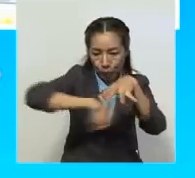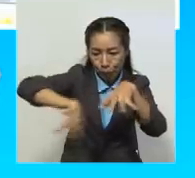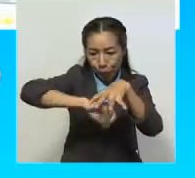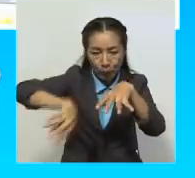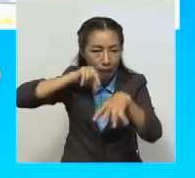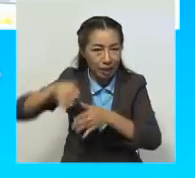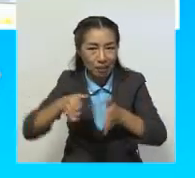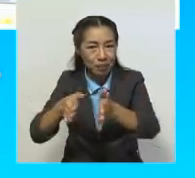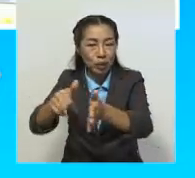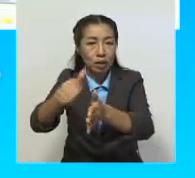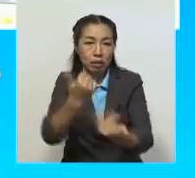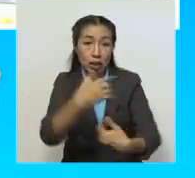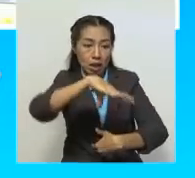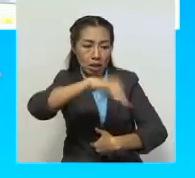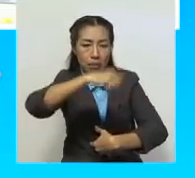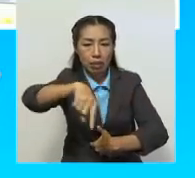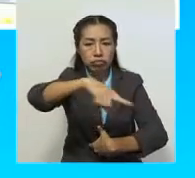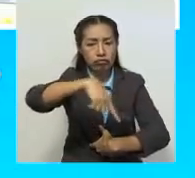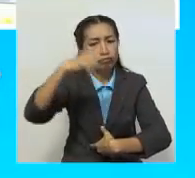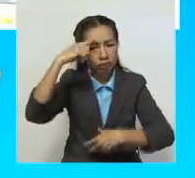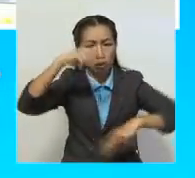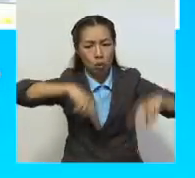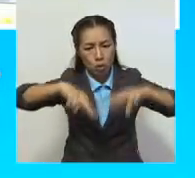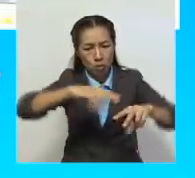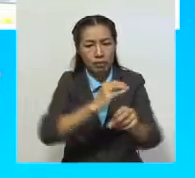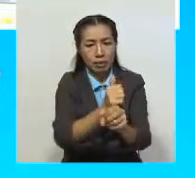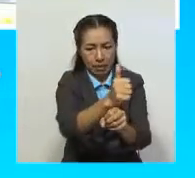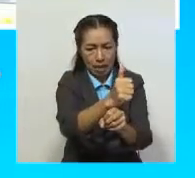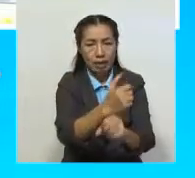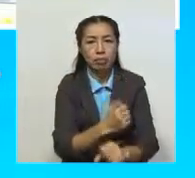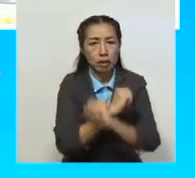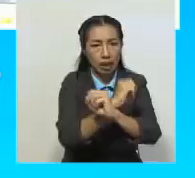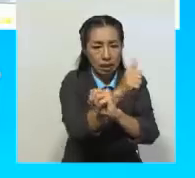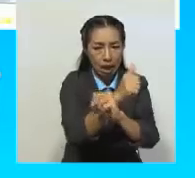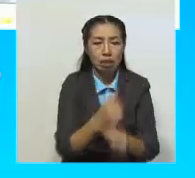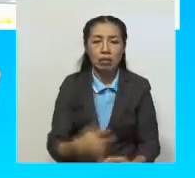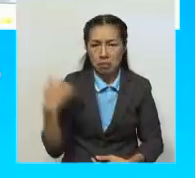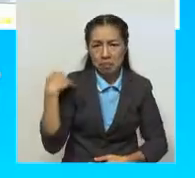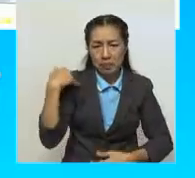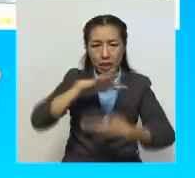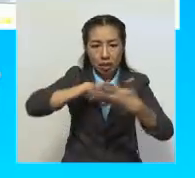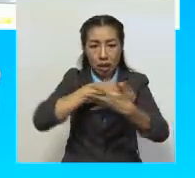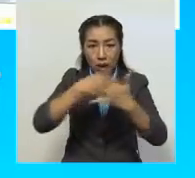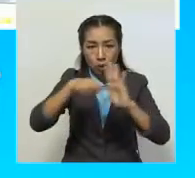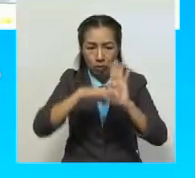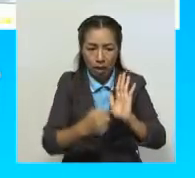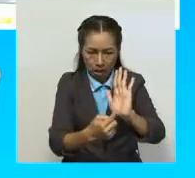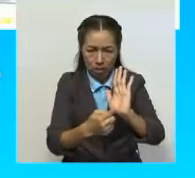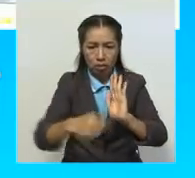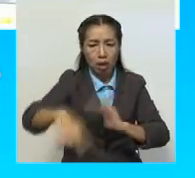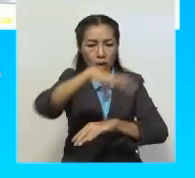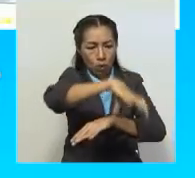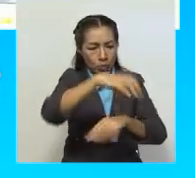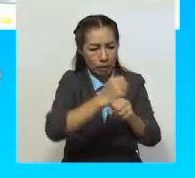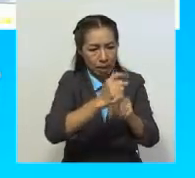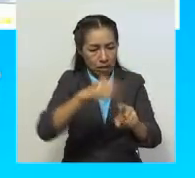งเพราะงั้นสถานการณ์ในเมืองเนี่ยก็ยังถือว่าควบคุมได้ขณะเดียวกันเนี่ยเราก็มีแนวนโยบายบอกให้ทุกหน่วย